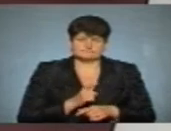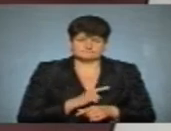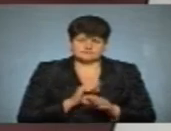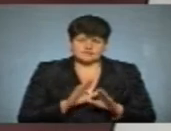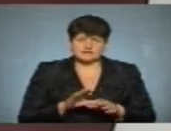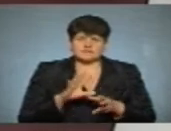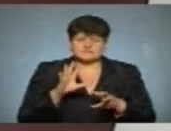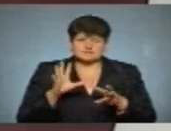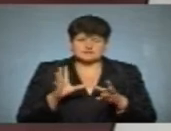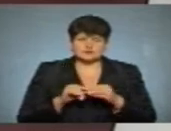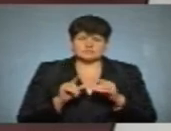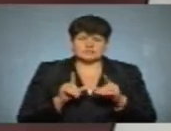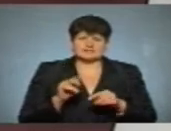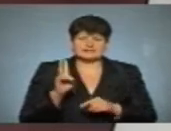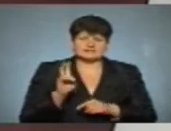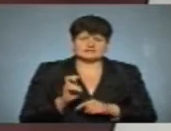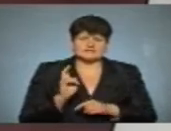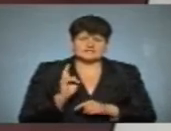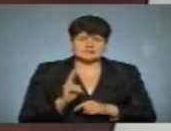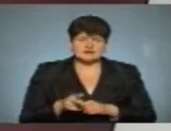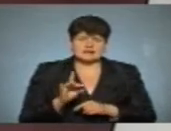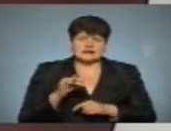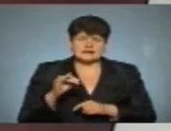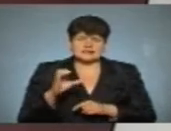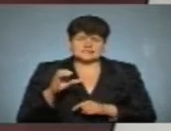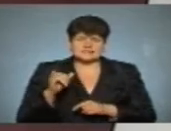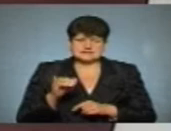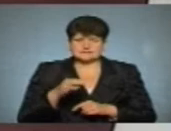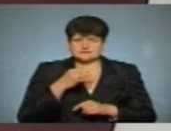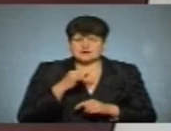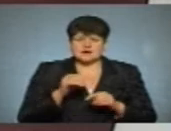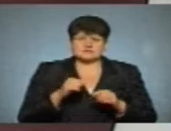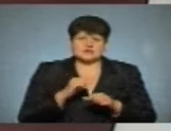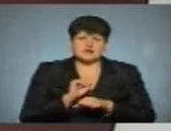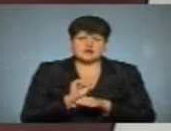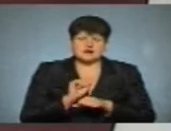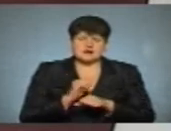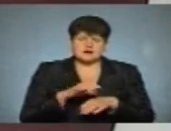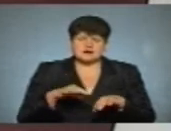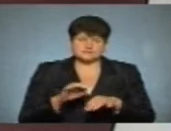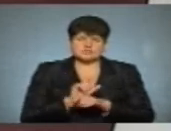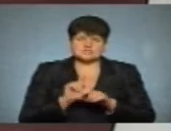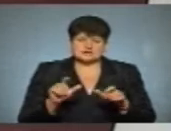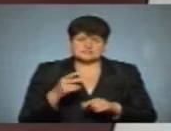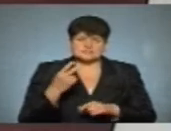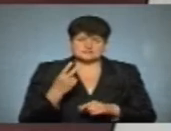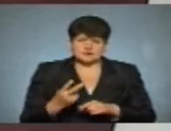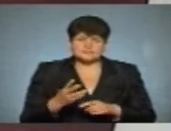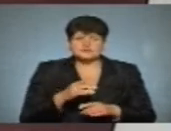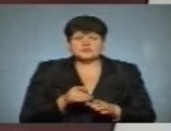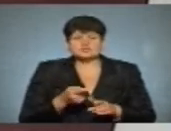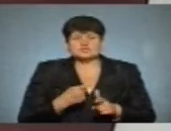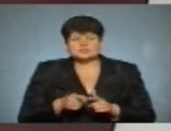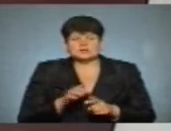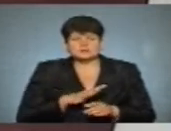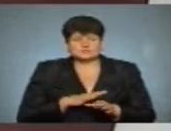автостанції номер 2 виїжджали на 220 рейсів. Про це розповів начальник цієї станції Олег Швайкевич. Чи були заповнені автобуси автостанції